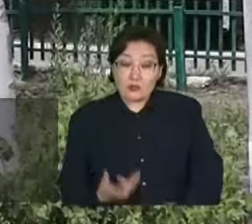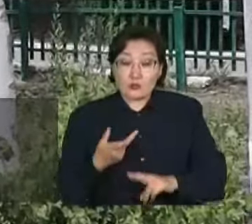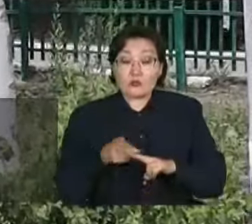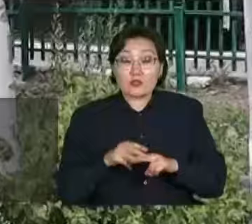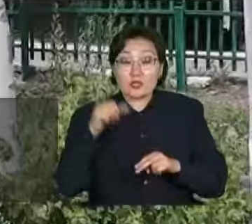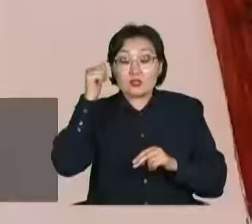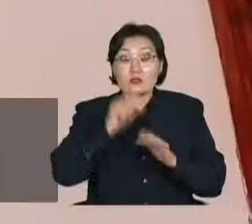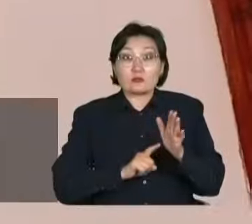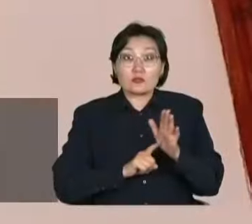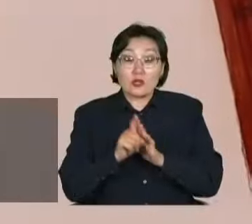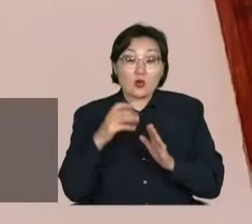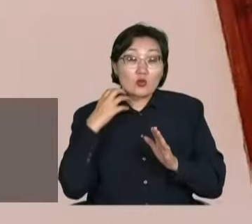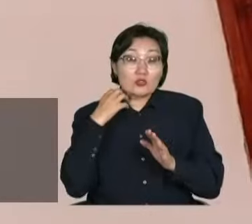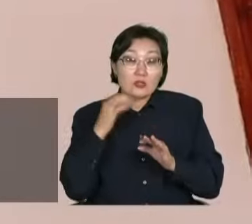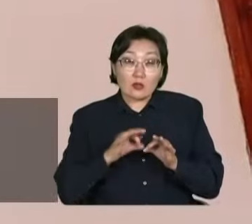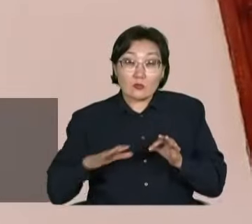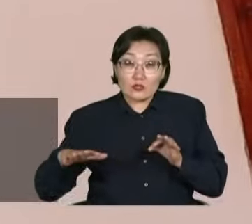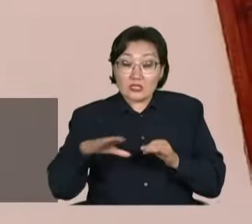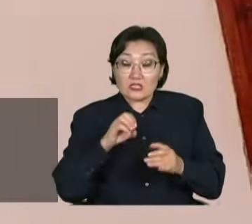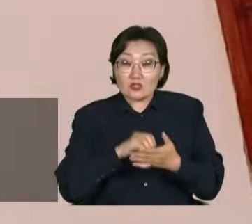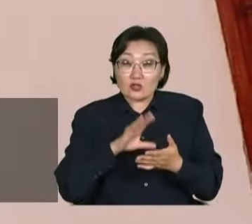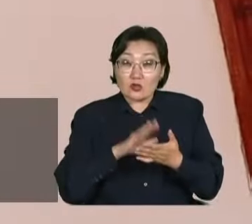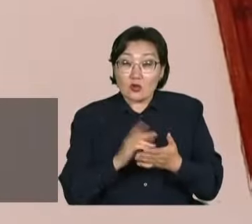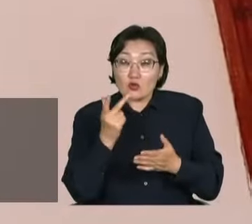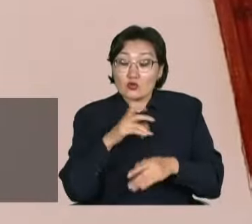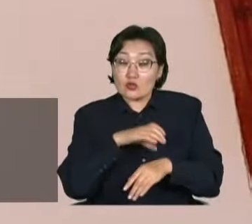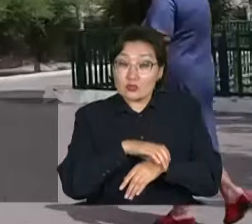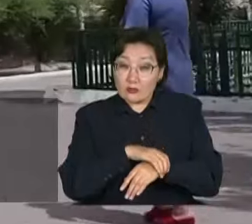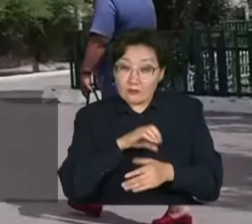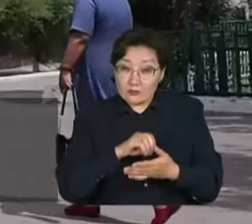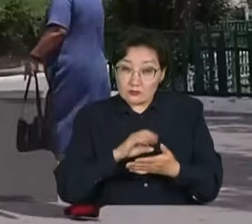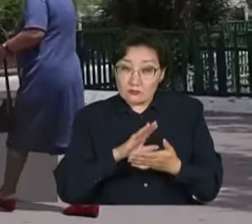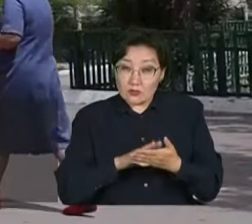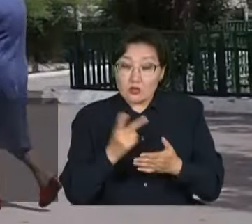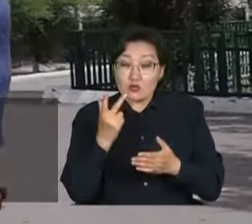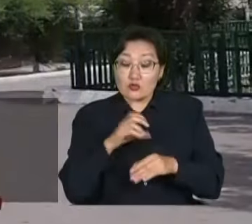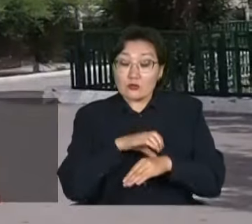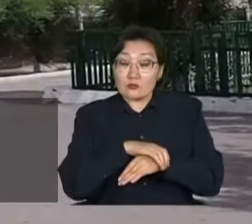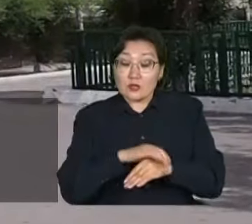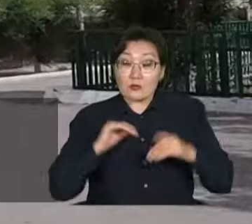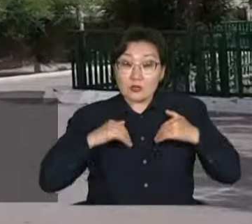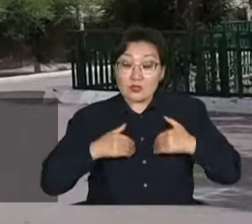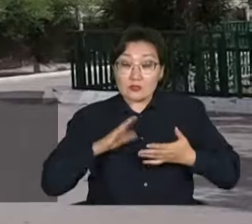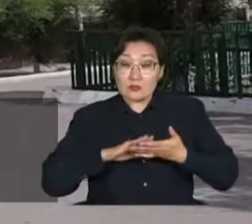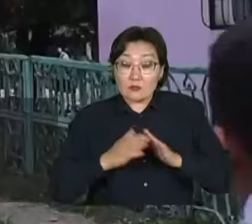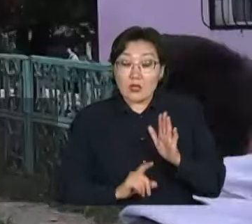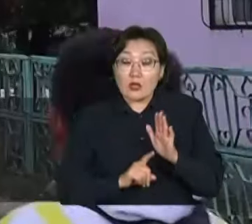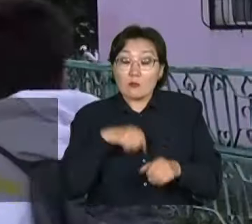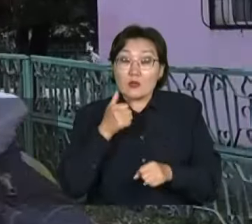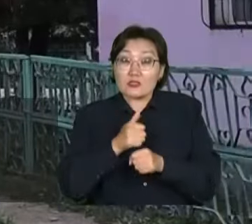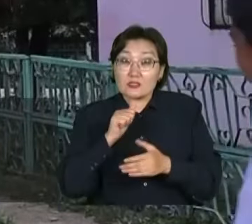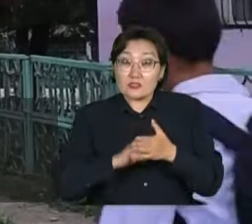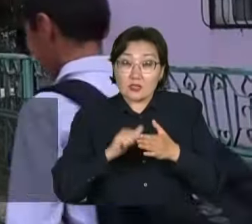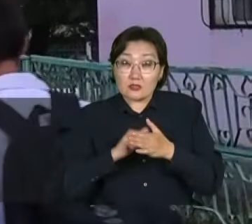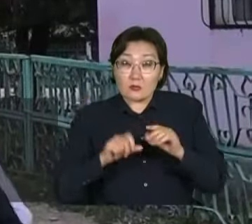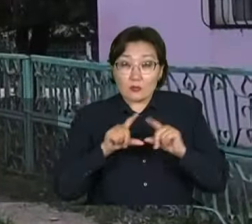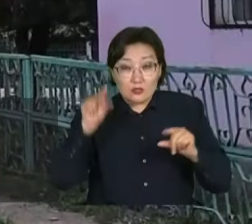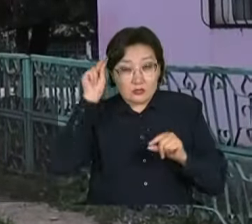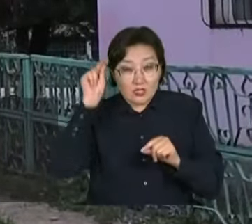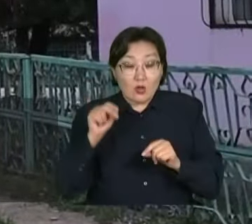жыл басынан бері Қызылорда облысында тіркелген 3-ші өлім дерегі. 3-ші де қайғылы жағдайдың басты себебі мектеп